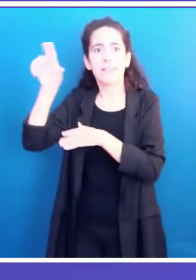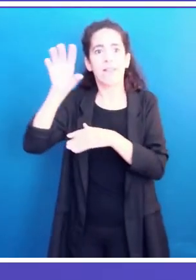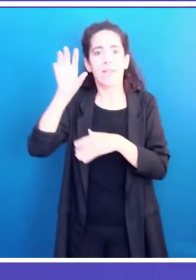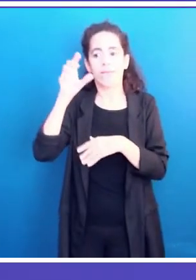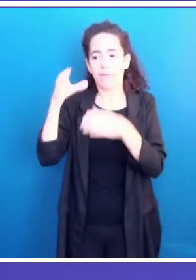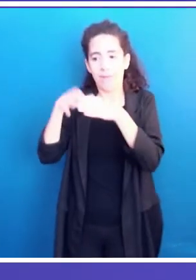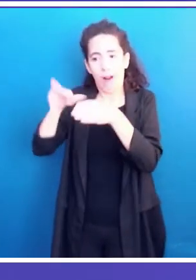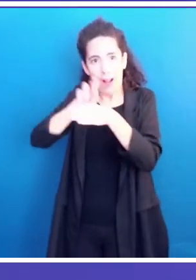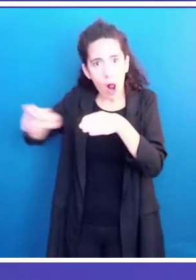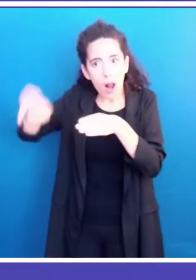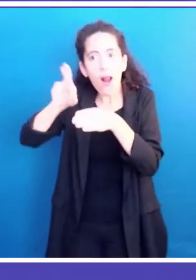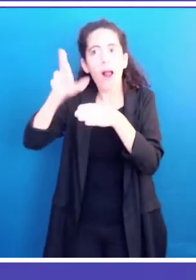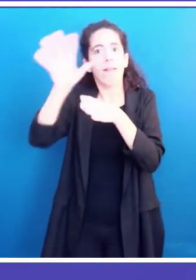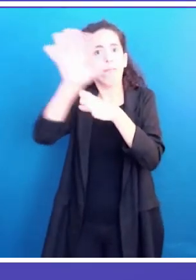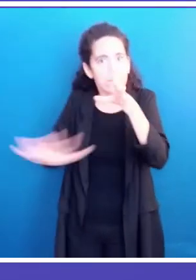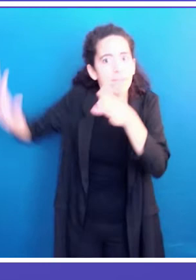أساسي،